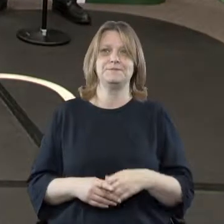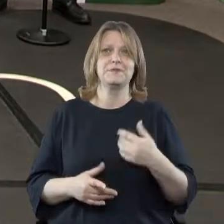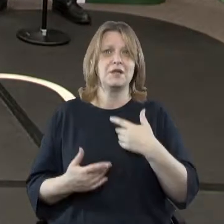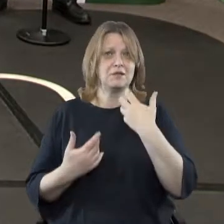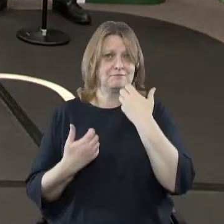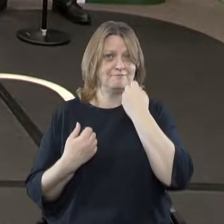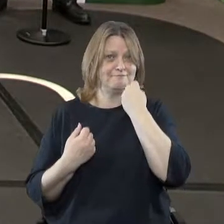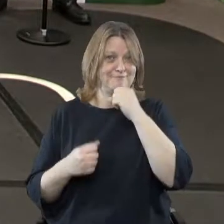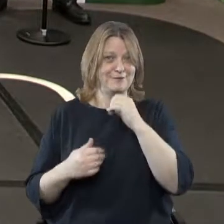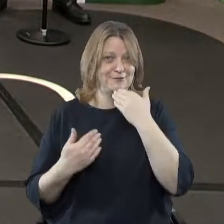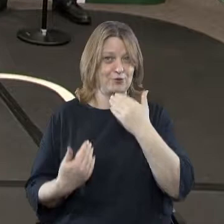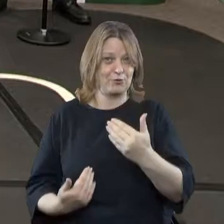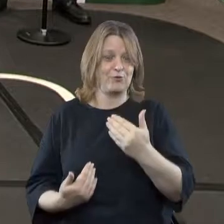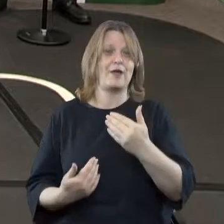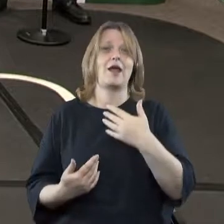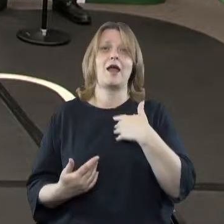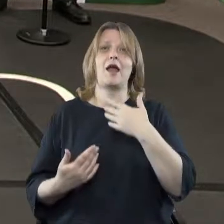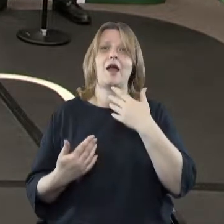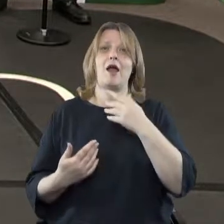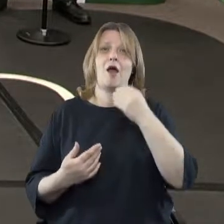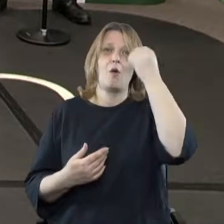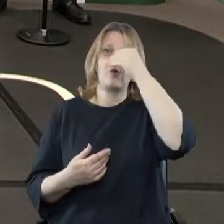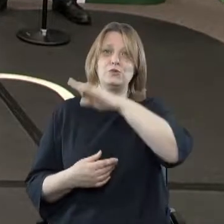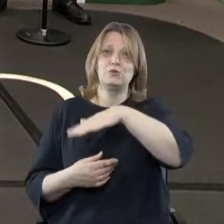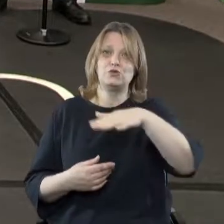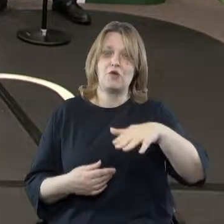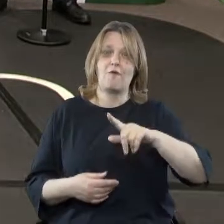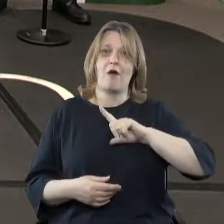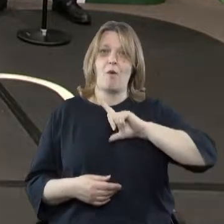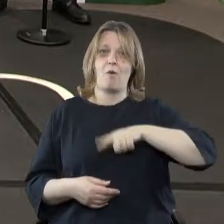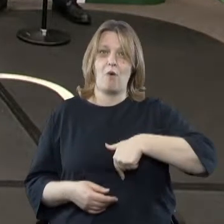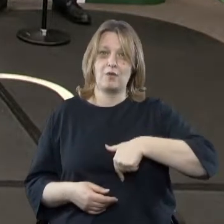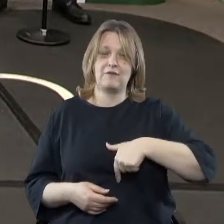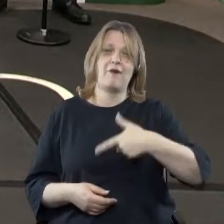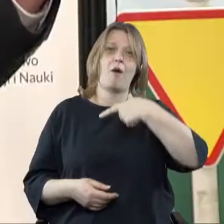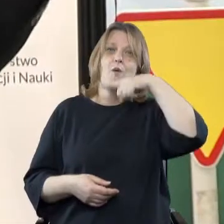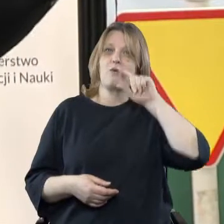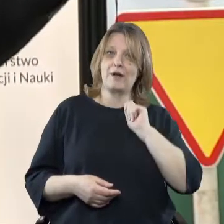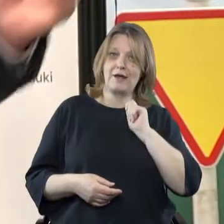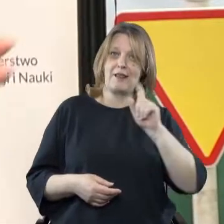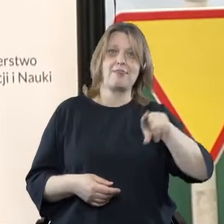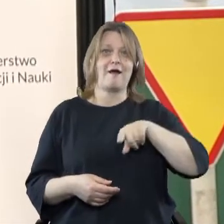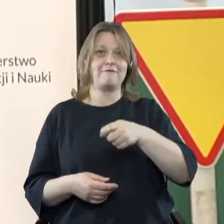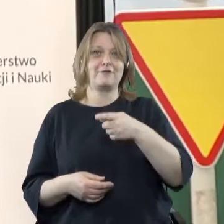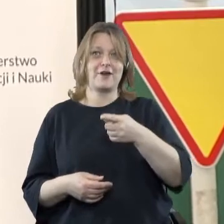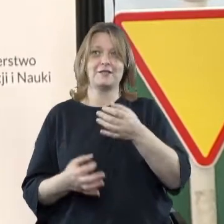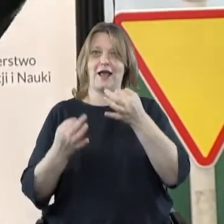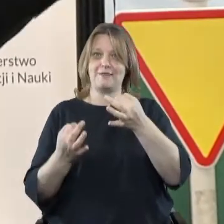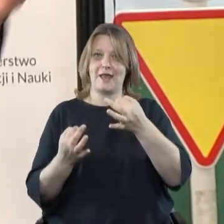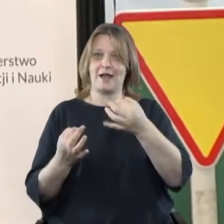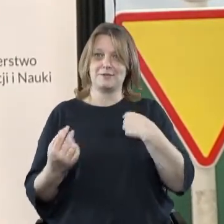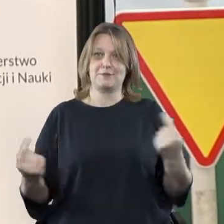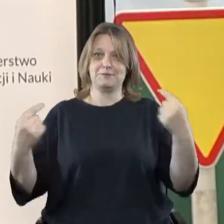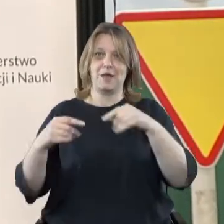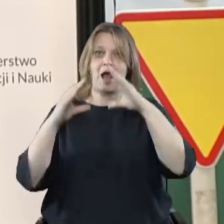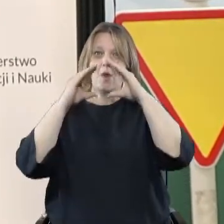nasi uczniowie na Łotwie, na Ukrainie i we Francji. Jesteśmy u krokodyli, jak widzicie. To był naczelny krokodyl, ale bardzo